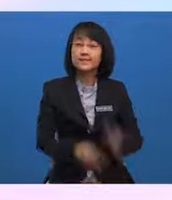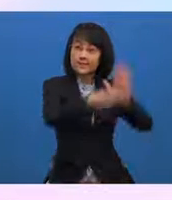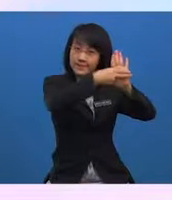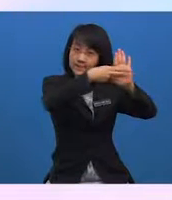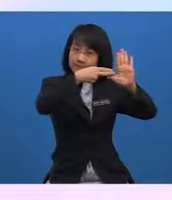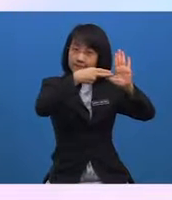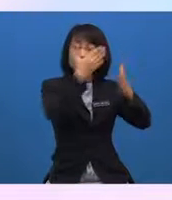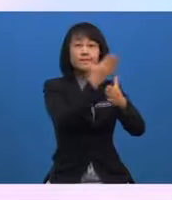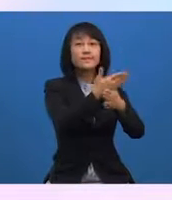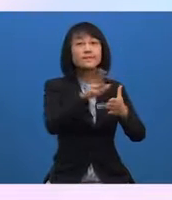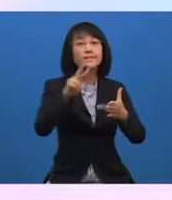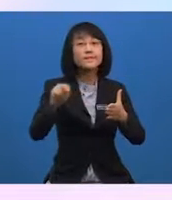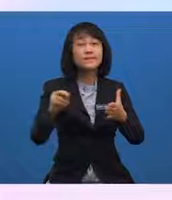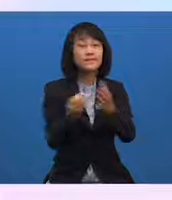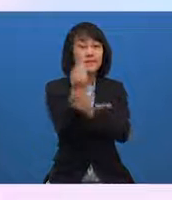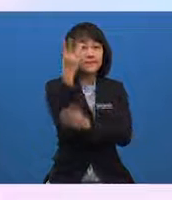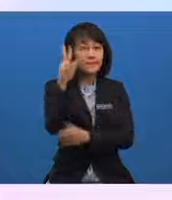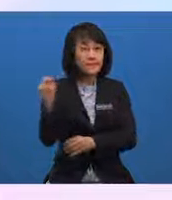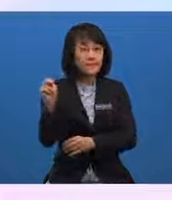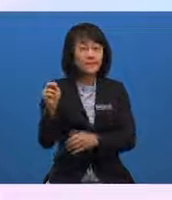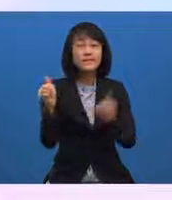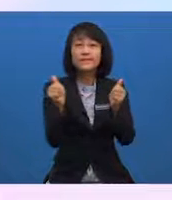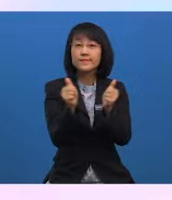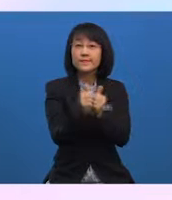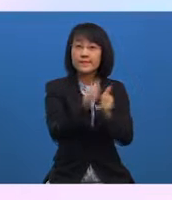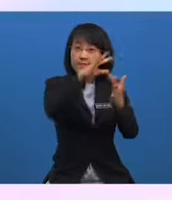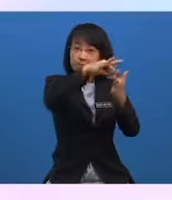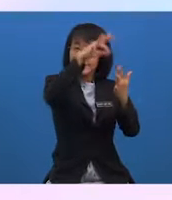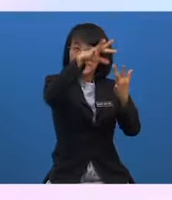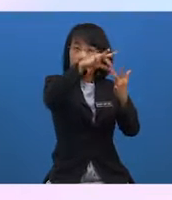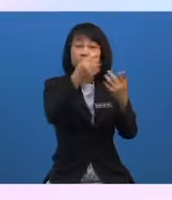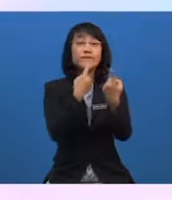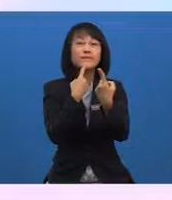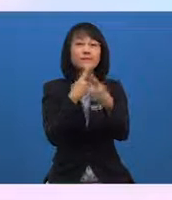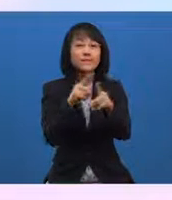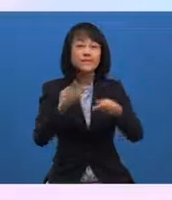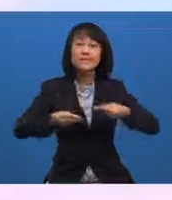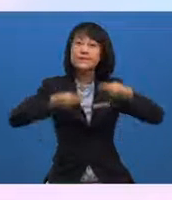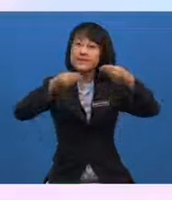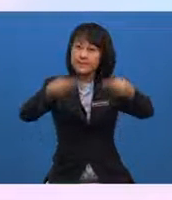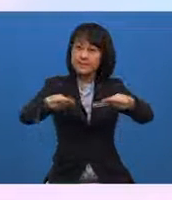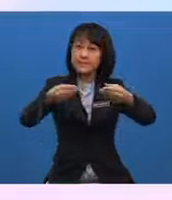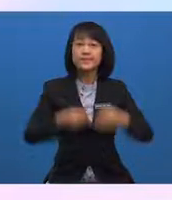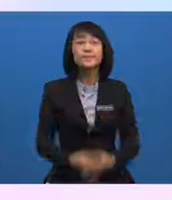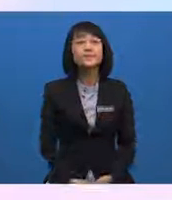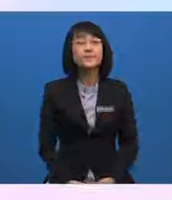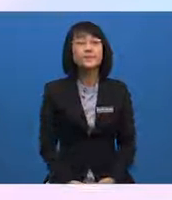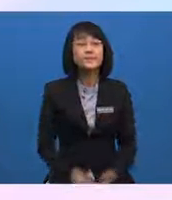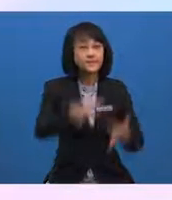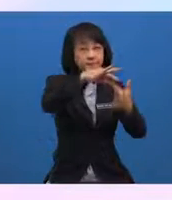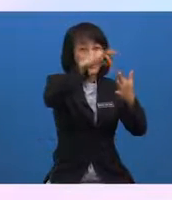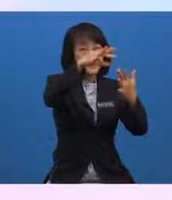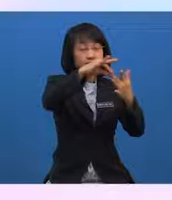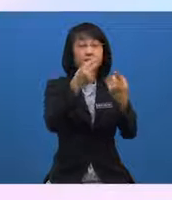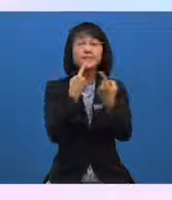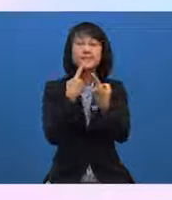Labelkan bahagian tumbuhan di bawah dengan pilihan jawapan yang diberi. Pilihan jawapan